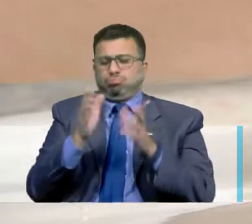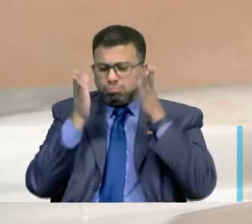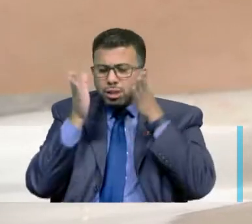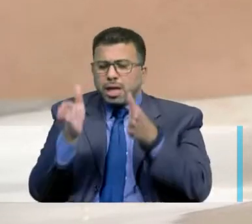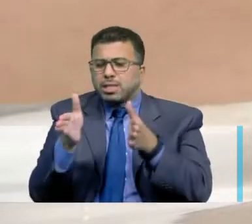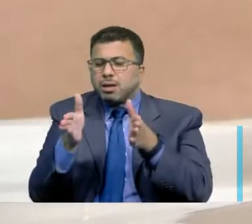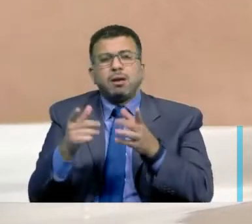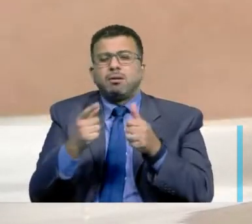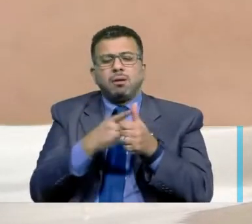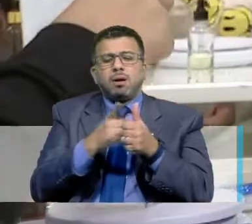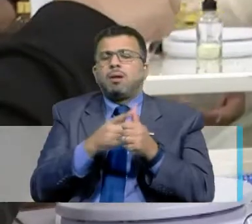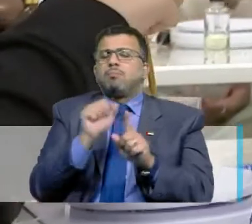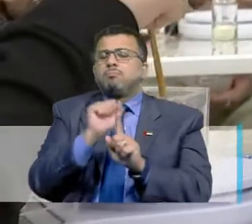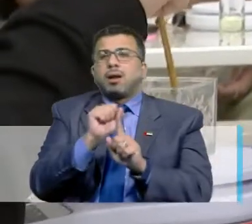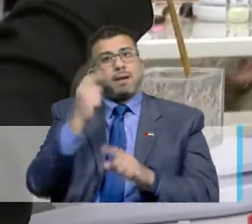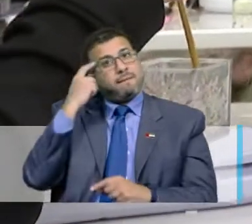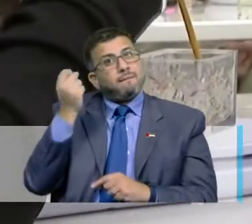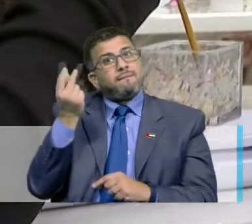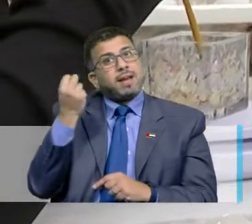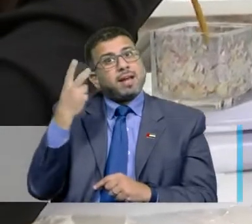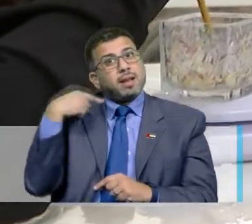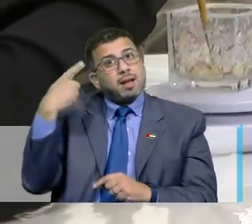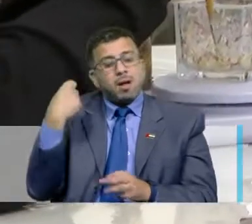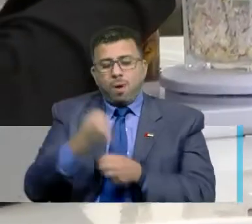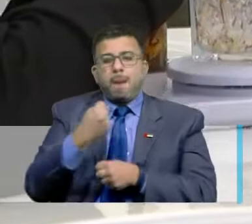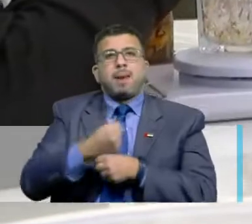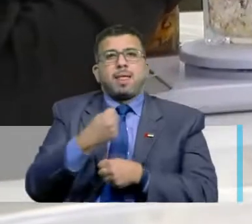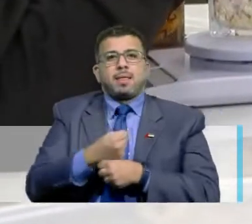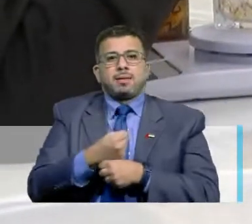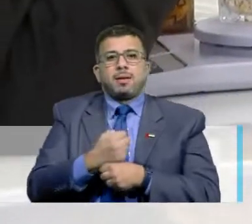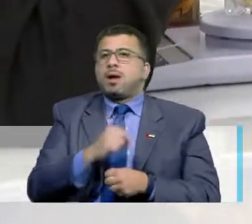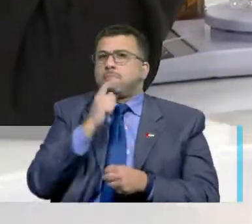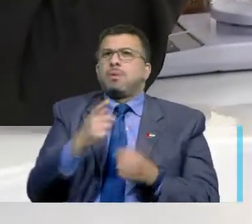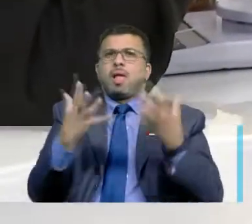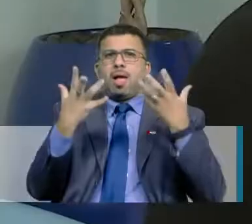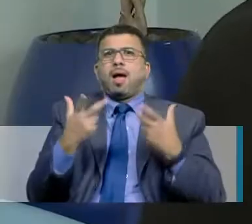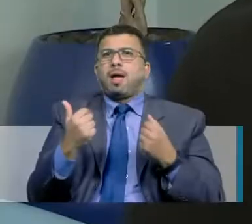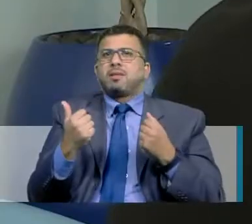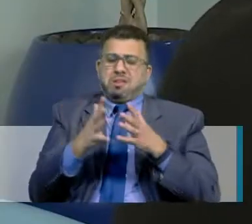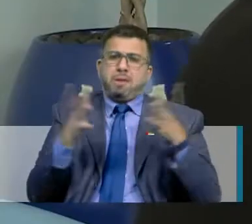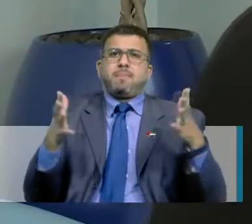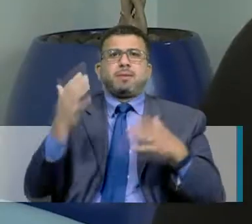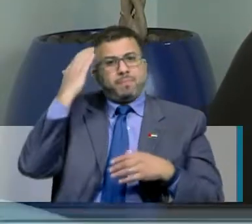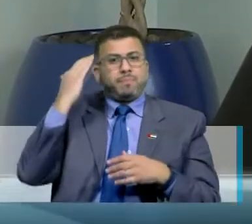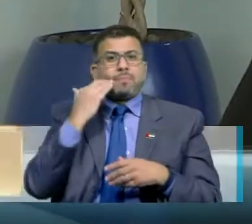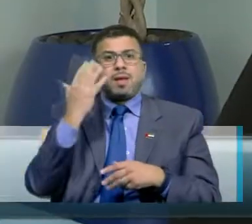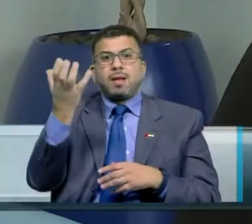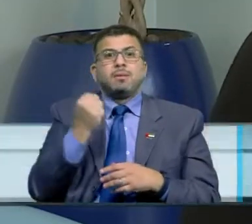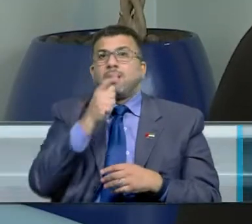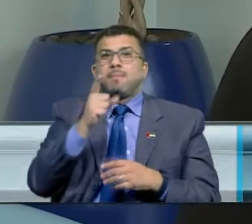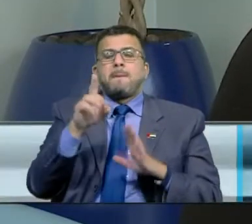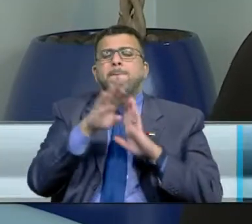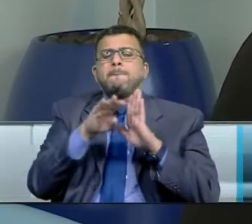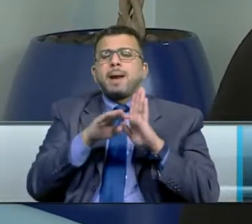فيها على مجالات فكرية وعملية. استقطبنا عدد كبير من الفتيات، الهدف من البرنامج ان